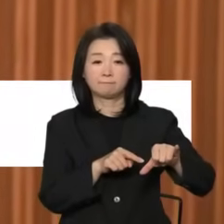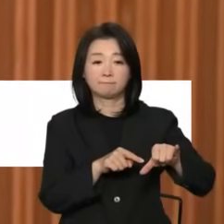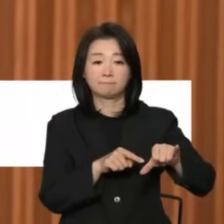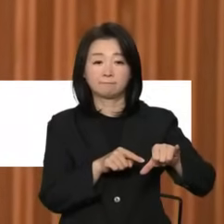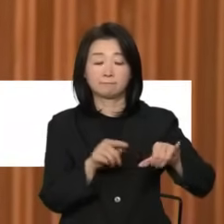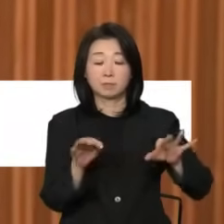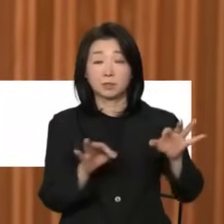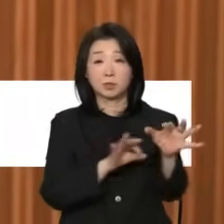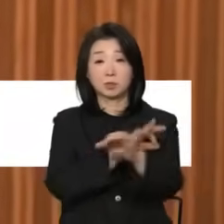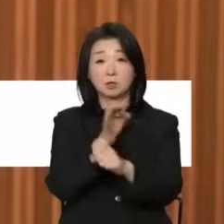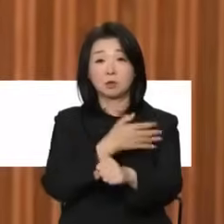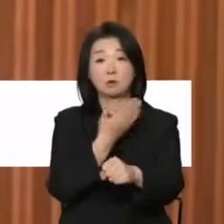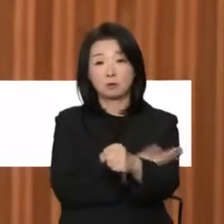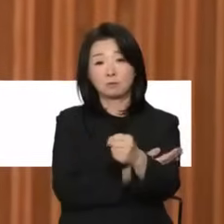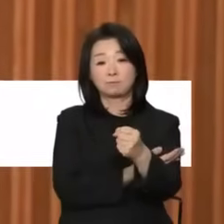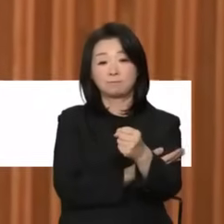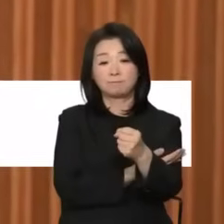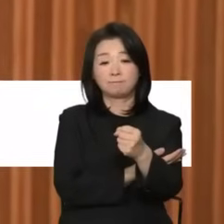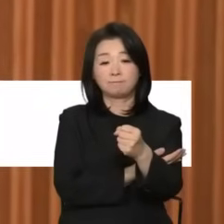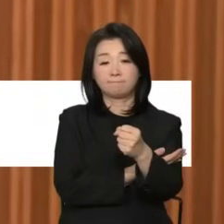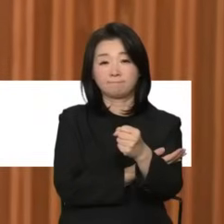경영권을